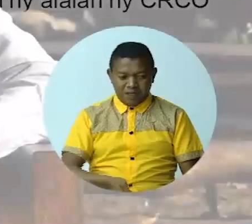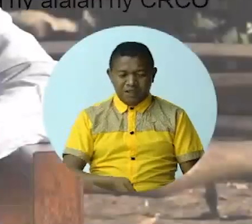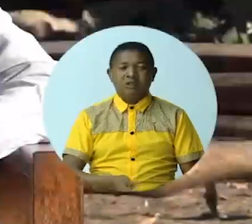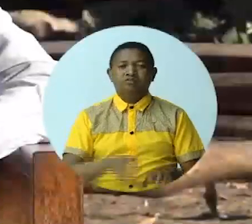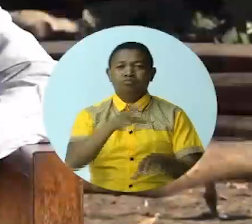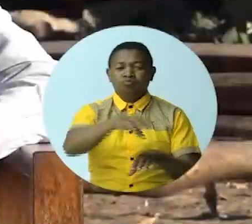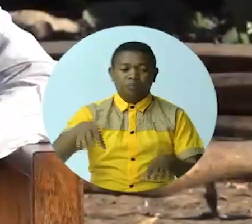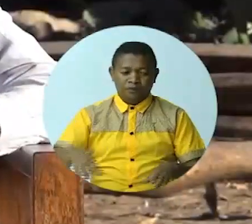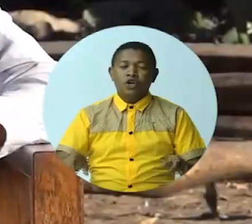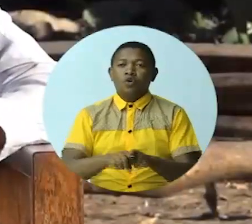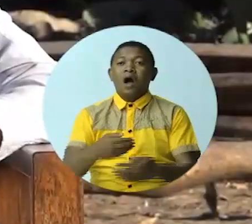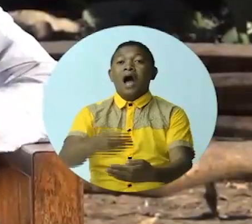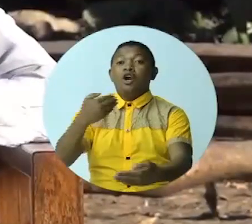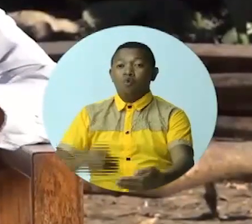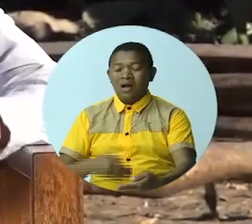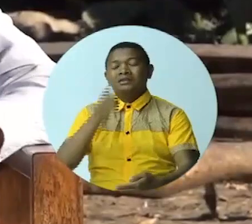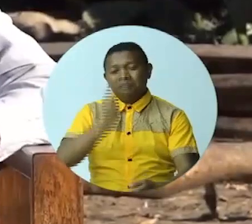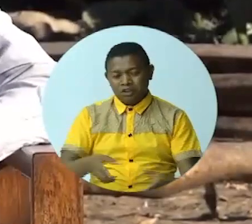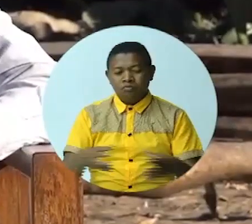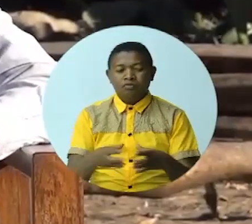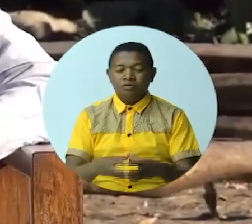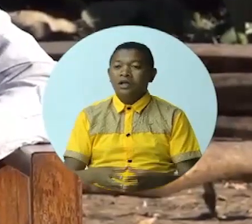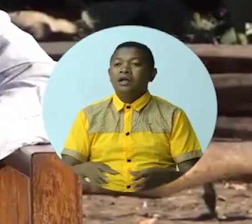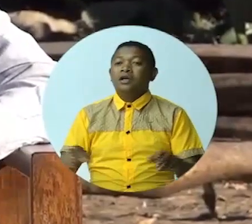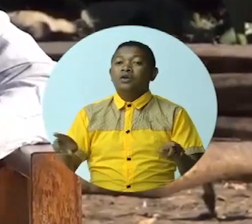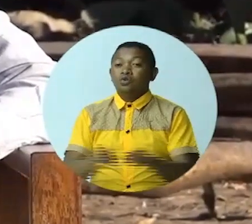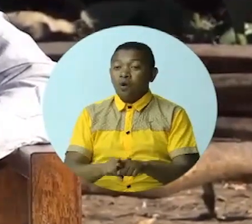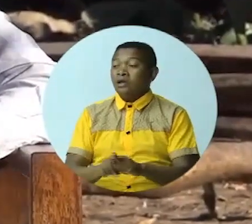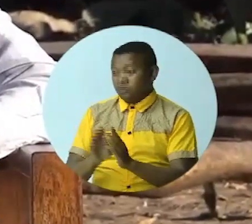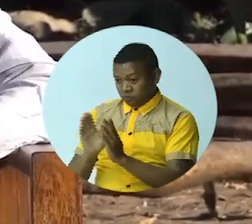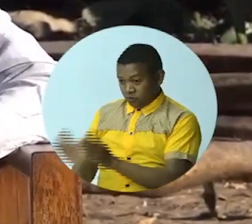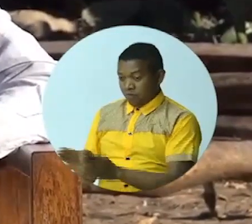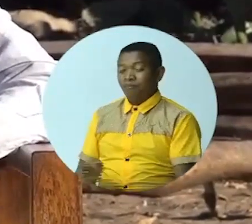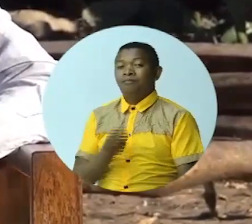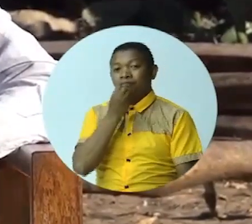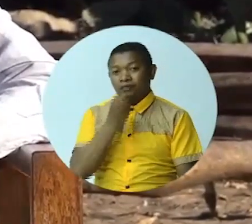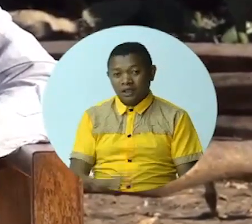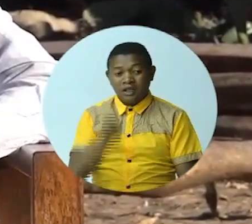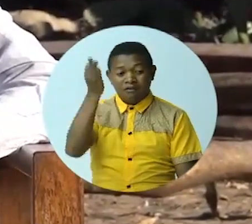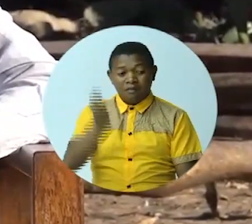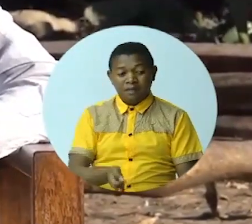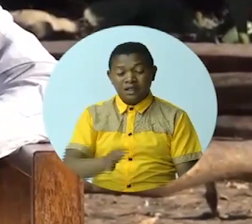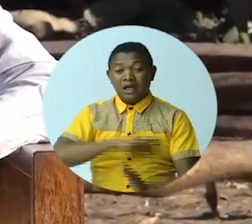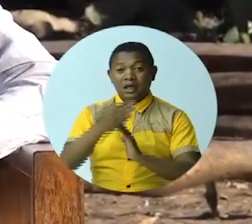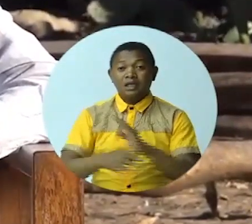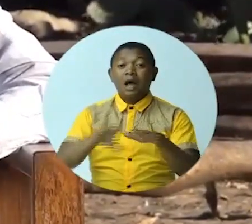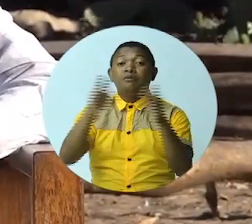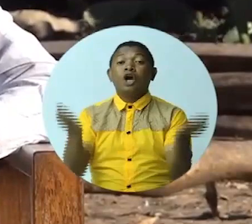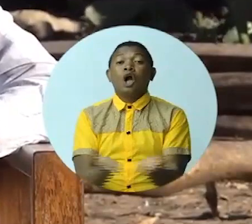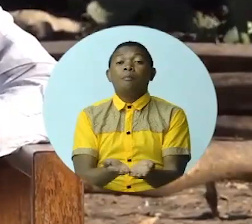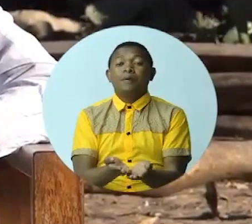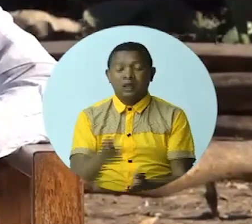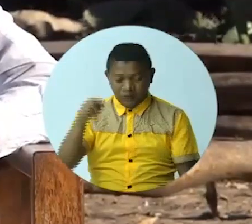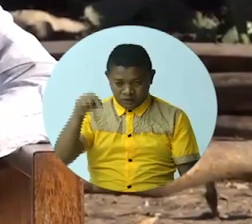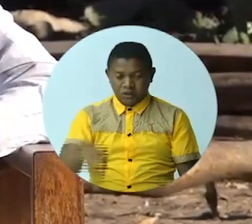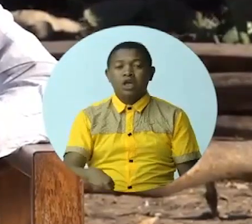CCO noho izany dia toy izao zany ny fepetra rehetra amin'ny akapobeany manerana